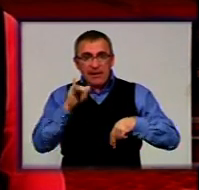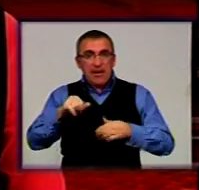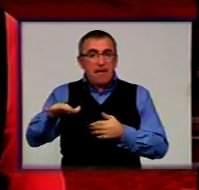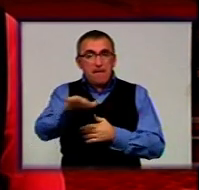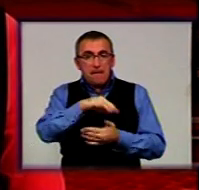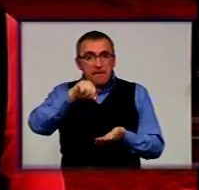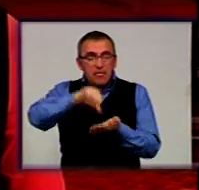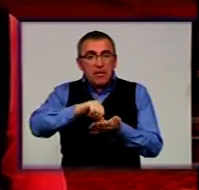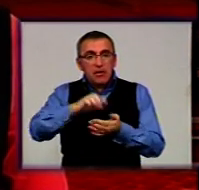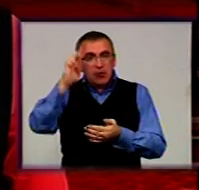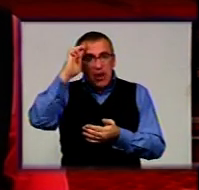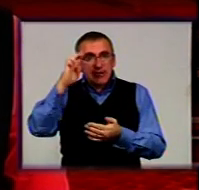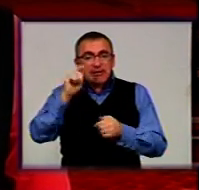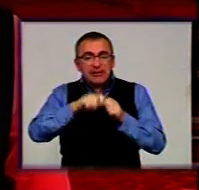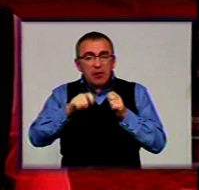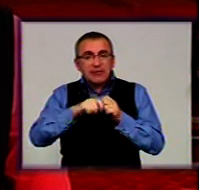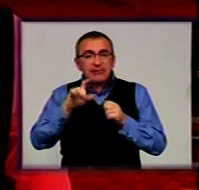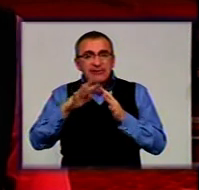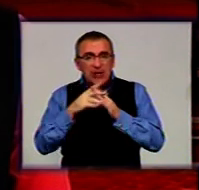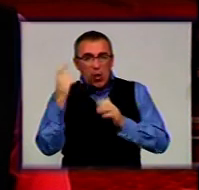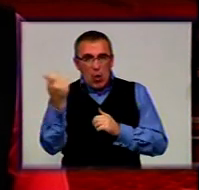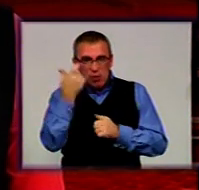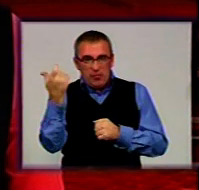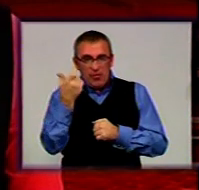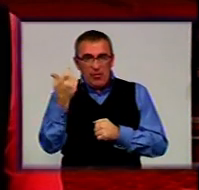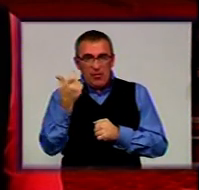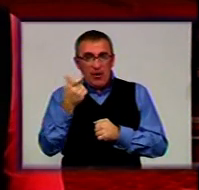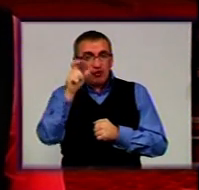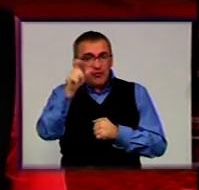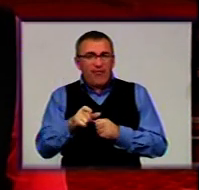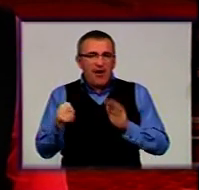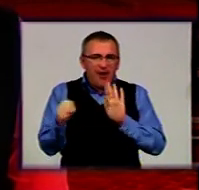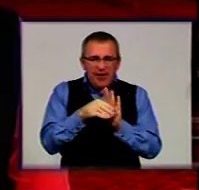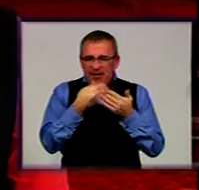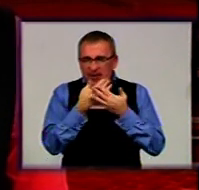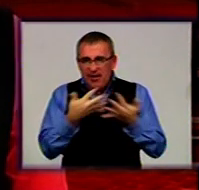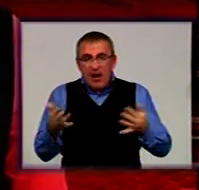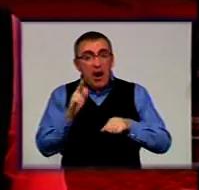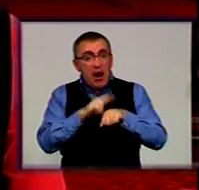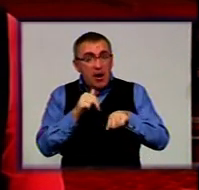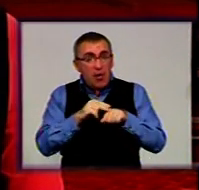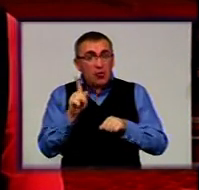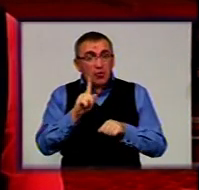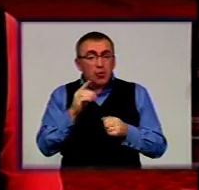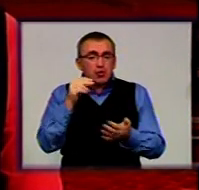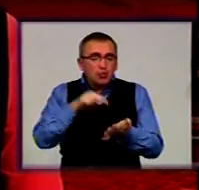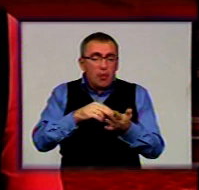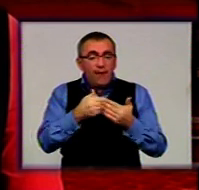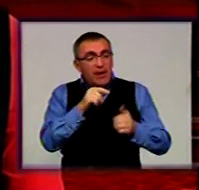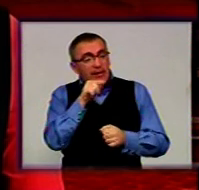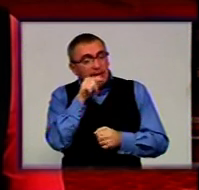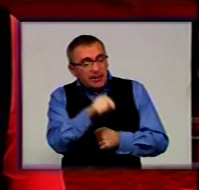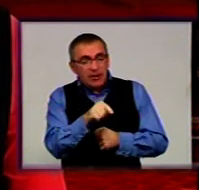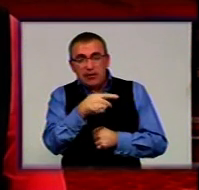представництва Держінспекції сільського господарства Юрій Могилей. Чоловік не гребував різними хабарами. Правоохоронці кажуть, що суми були від 1000